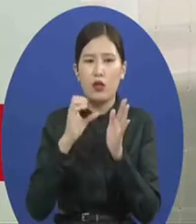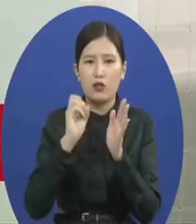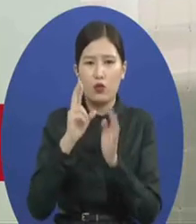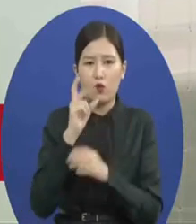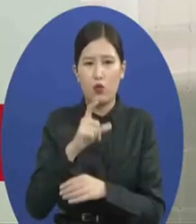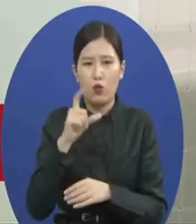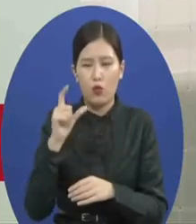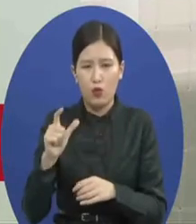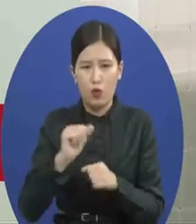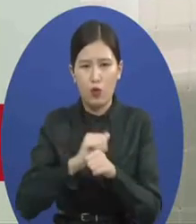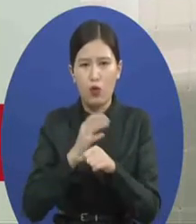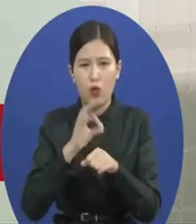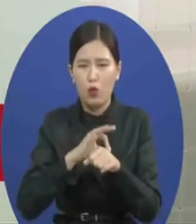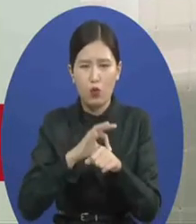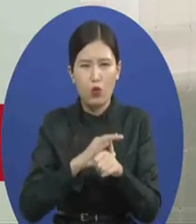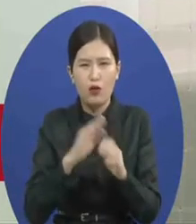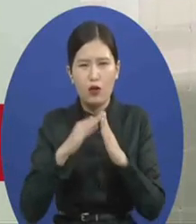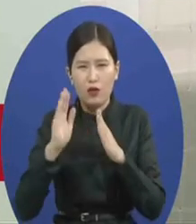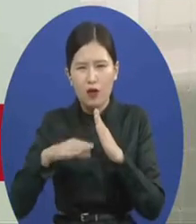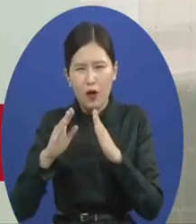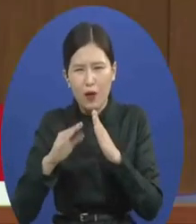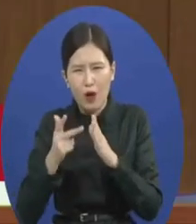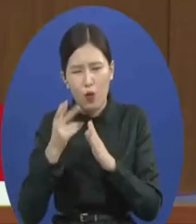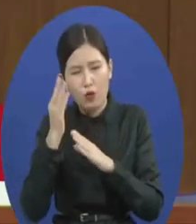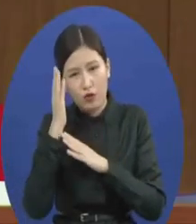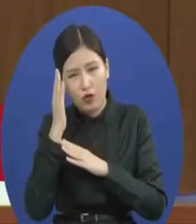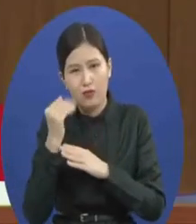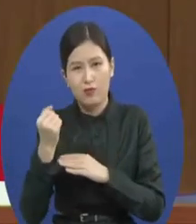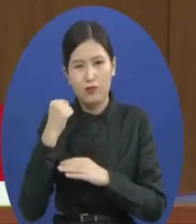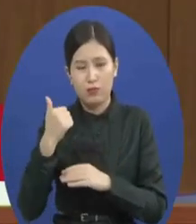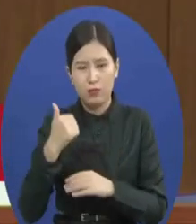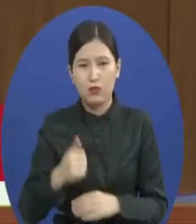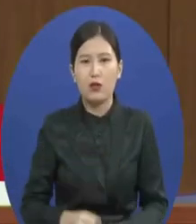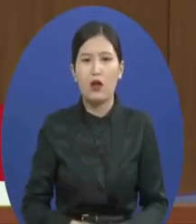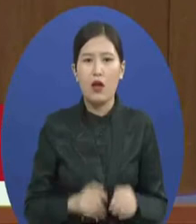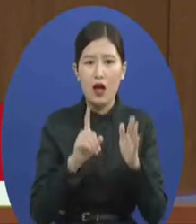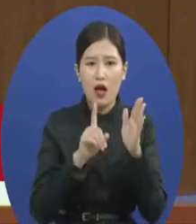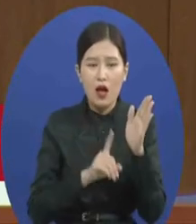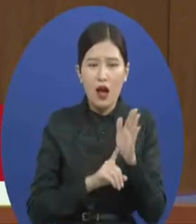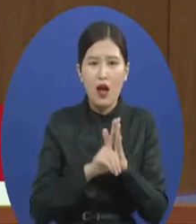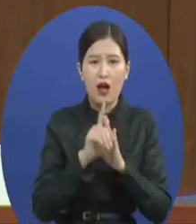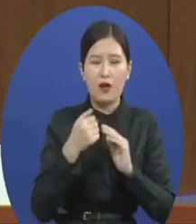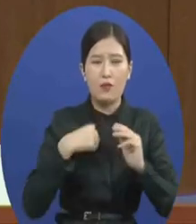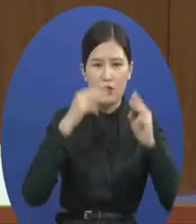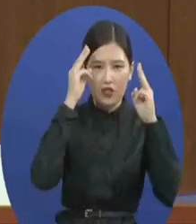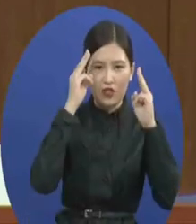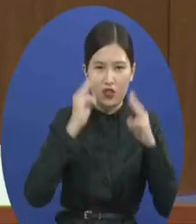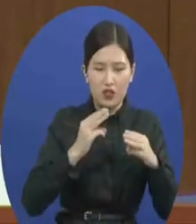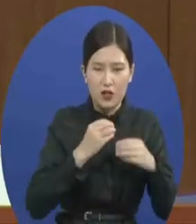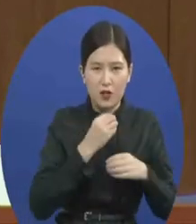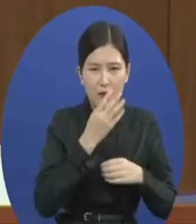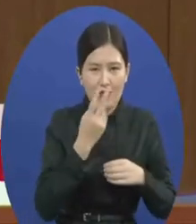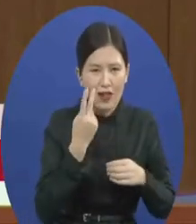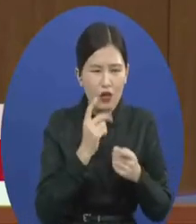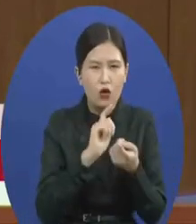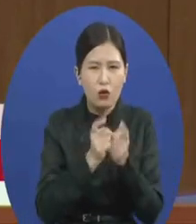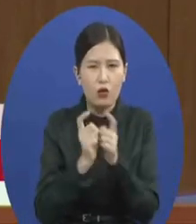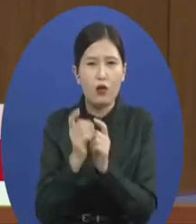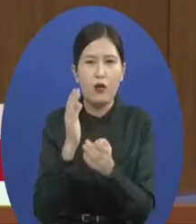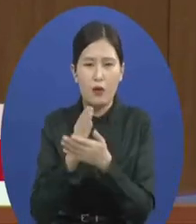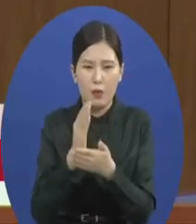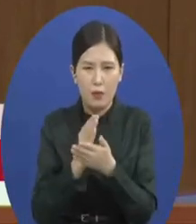дэгдмийг бүтэн 30 хоног барьж ажиллалаа. Тэр анхан шатан дээр гаргасан шийдвэр өөрчлөгддөг, янз бүрийн нуглаа